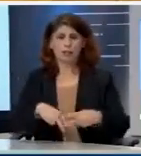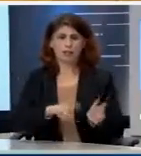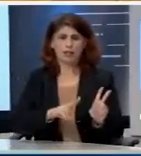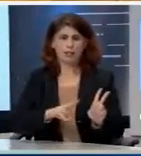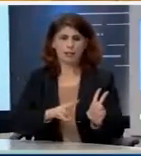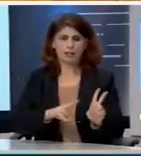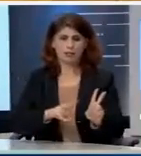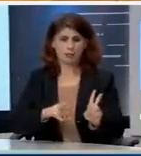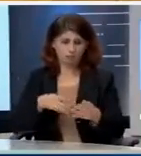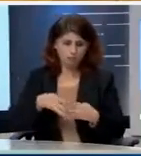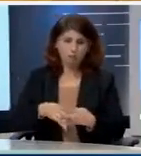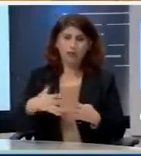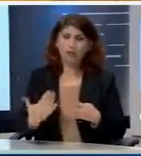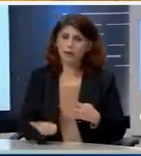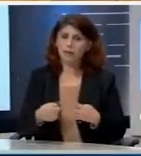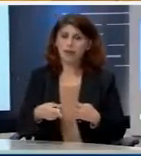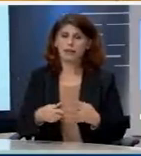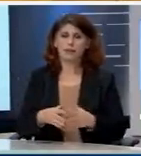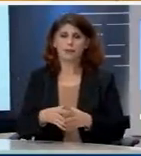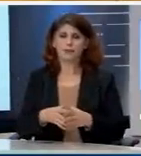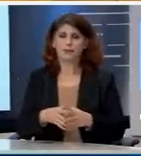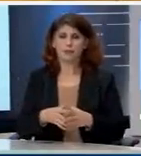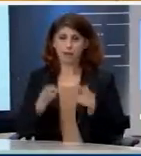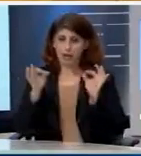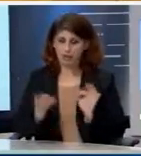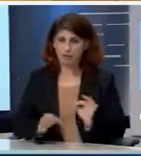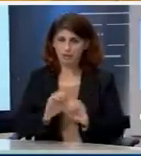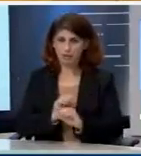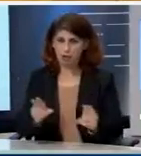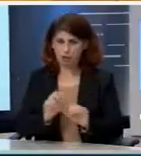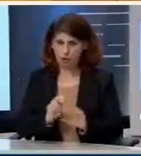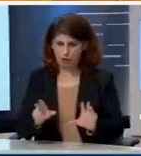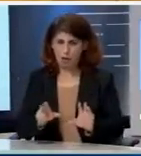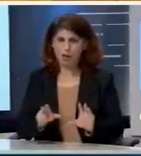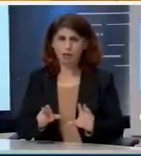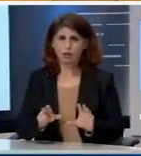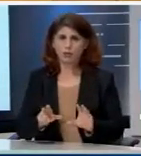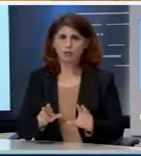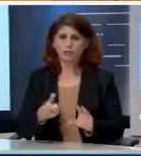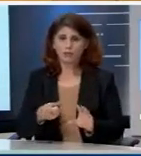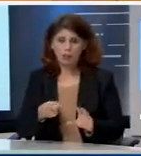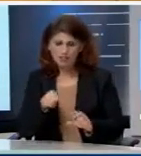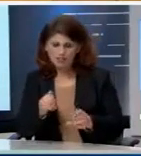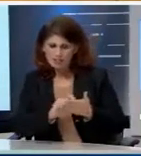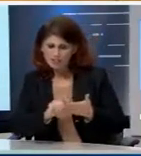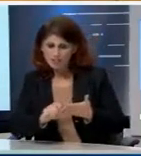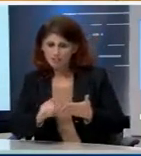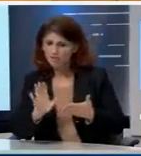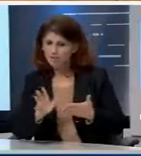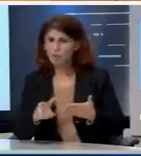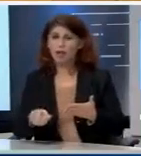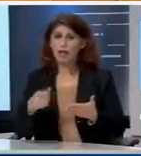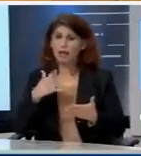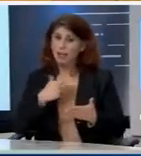συνταγών. Προκειμένου να υπάρχει ακριβής πληροφορία, νοσηρότητα στις συνταγές,